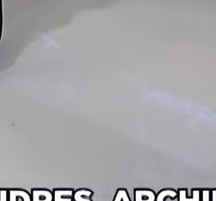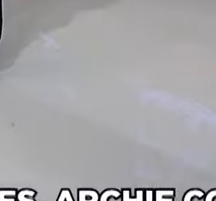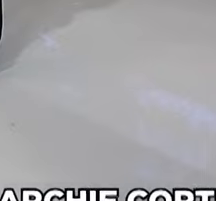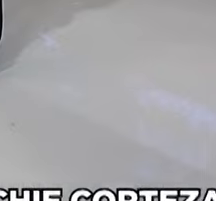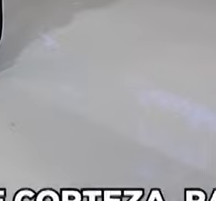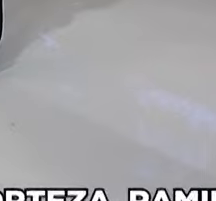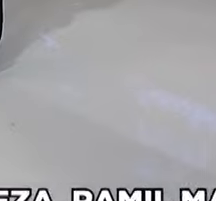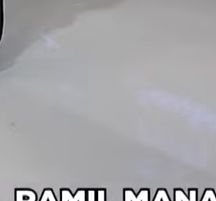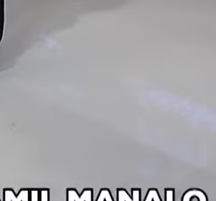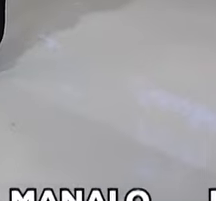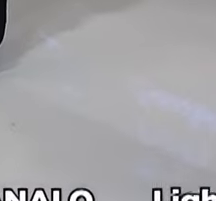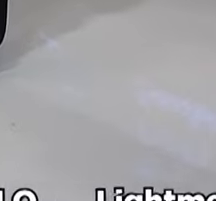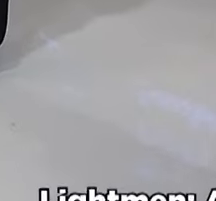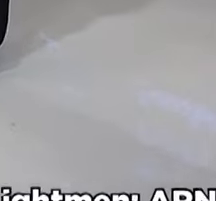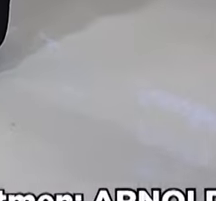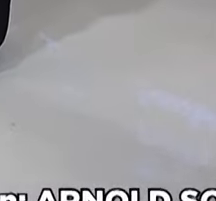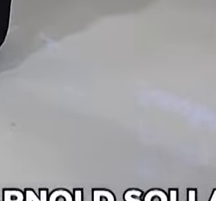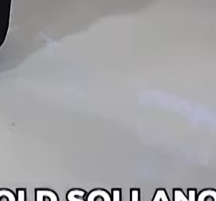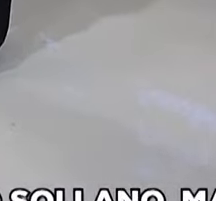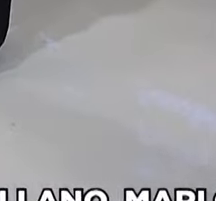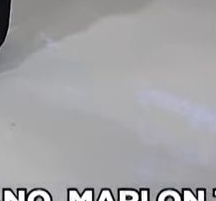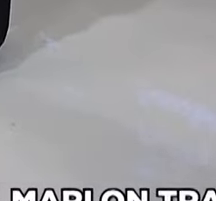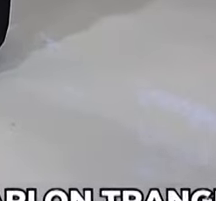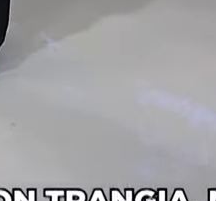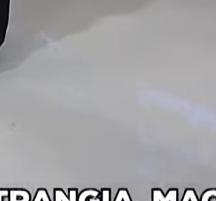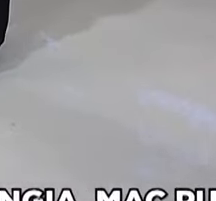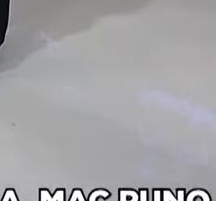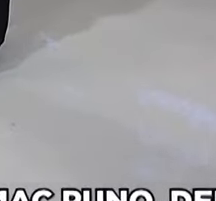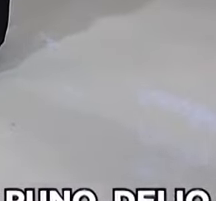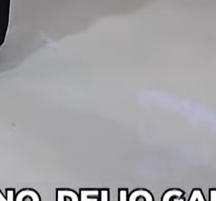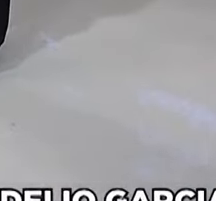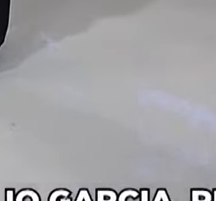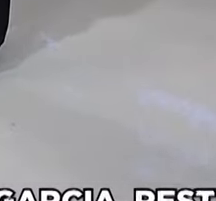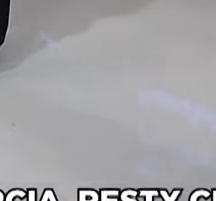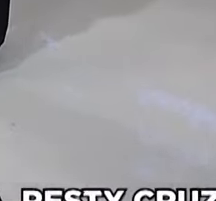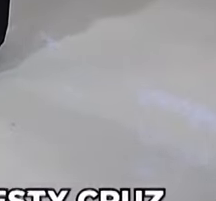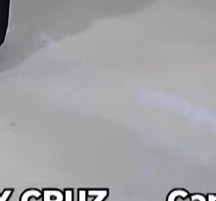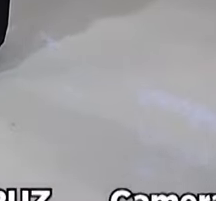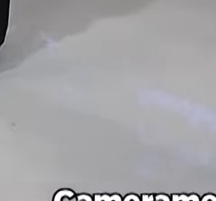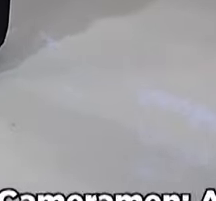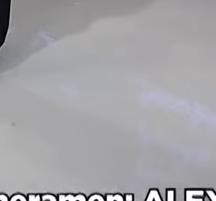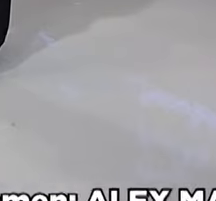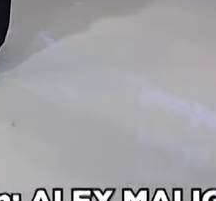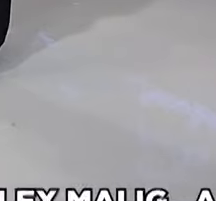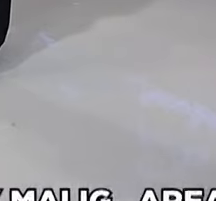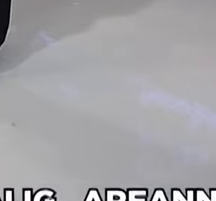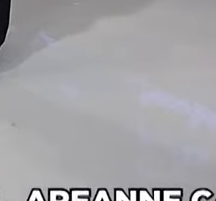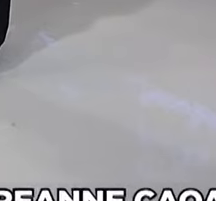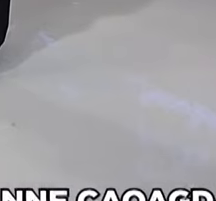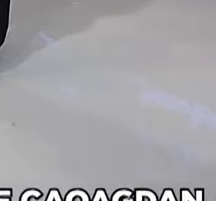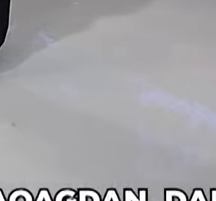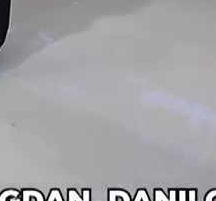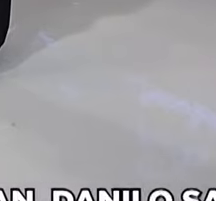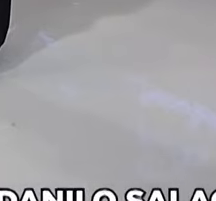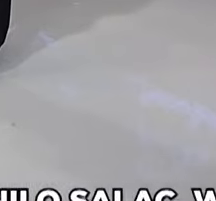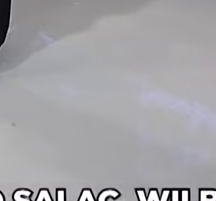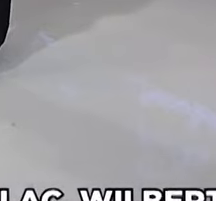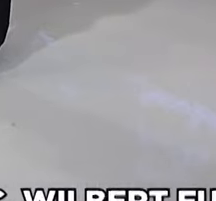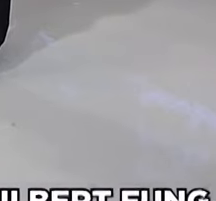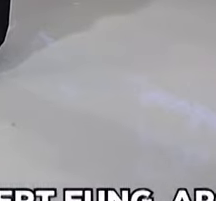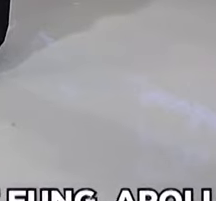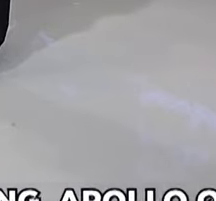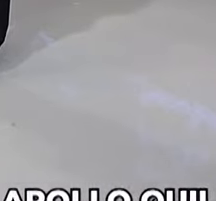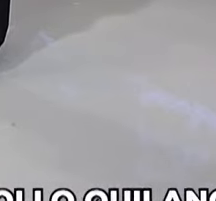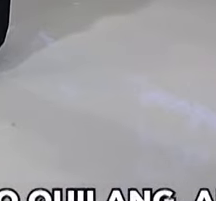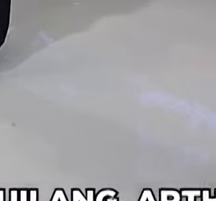na nagkakawalaan. Supply ng bigas. Supply ng bigas, supply ng kuryente. Ano pa ba? Supply ng tubig. Ano pa bang supply